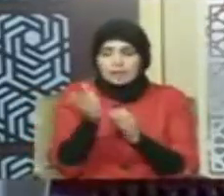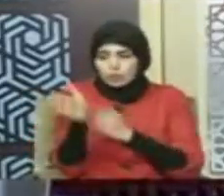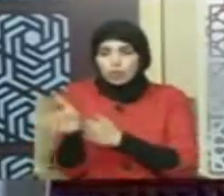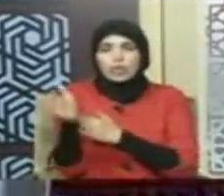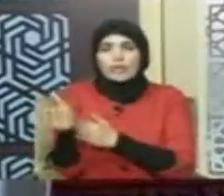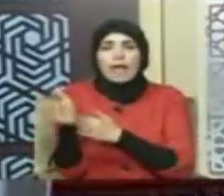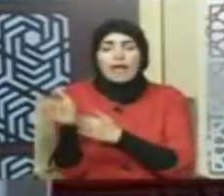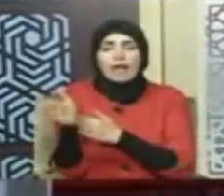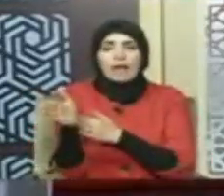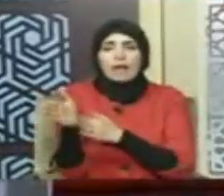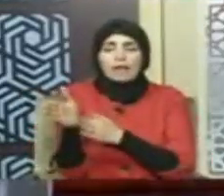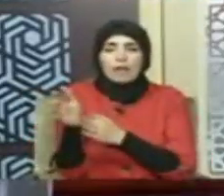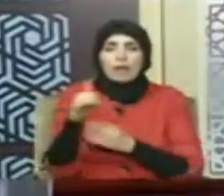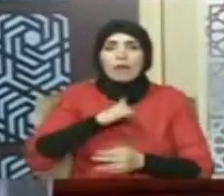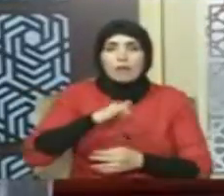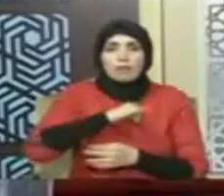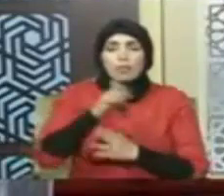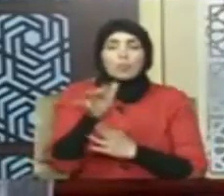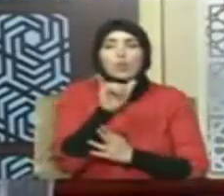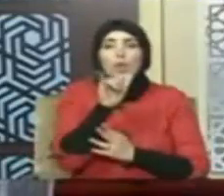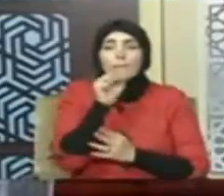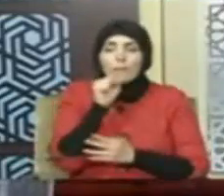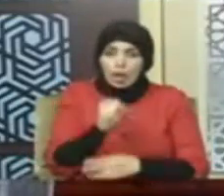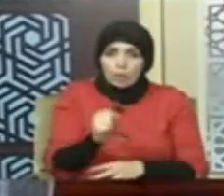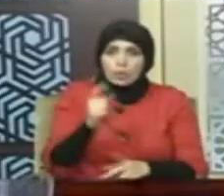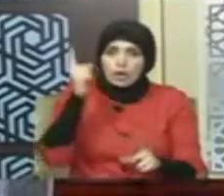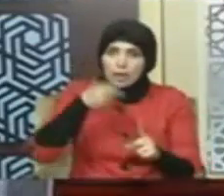دائما، بل مهمتنا